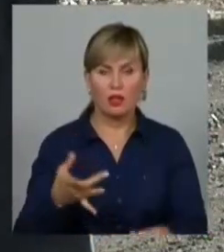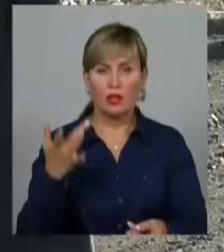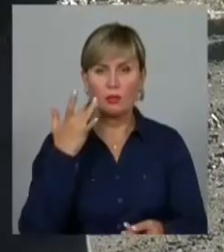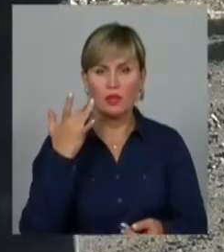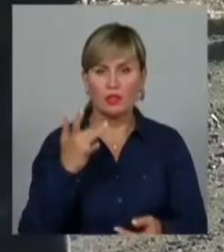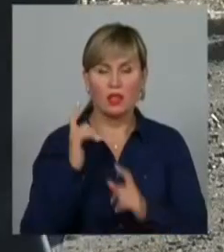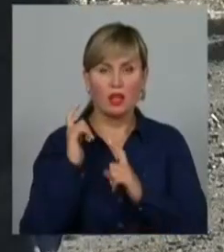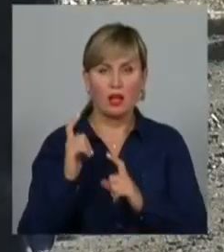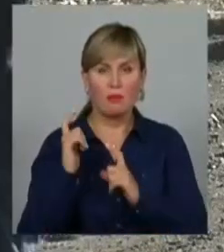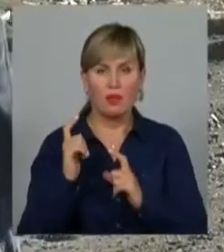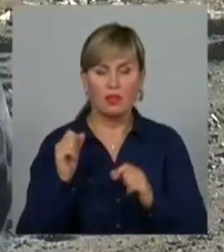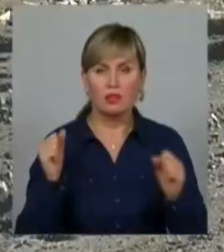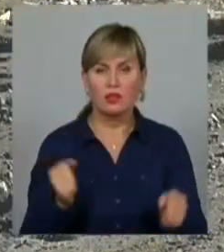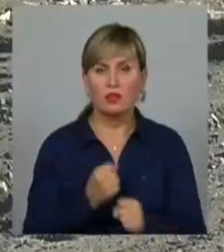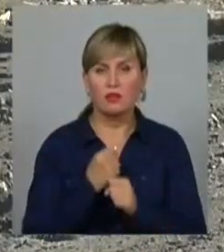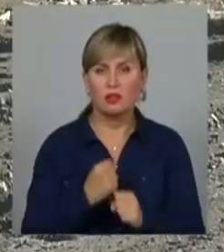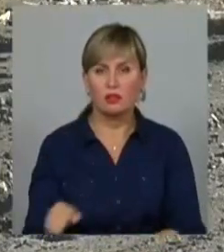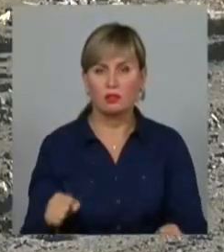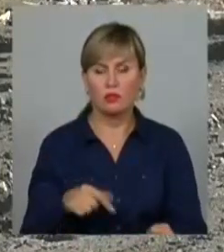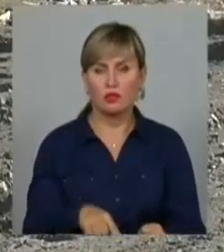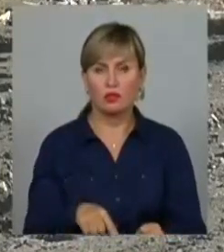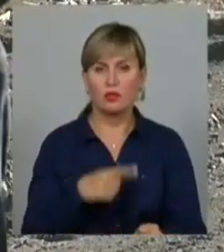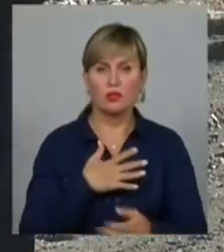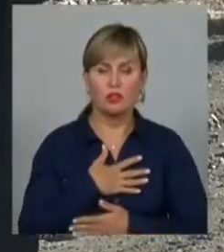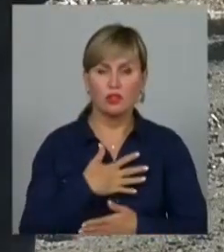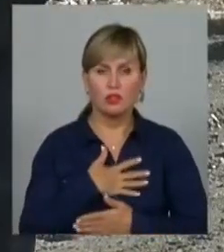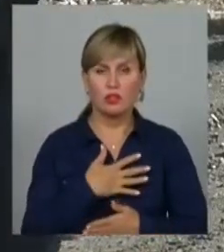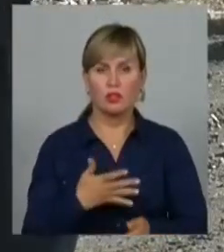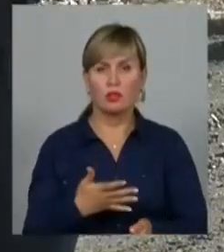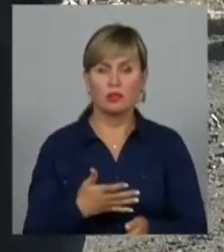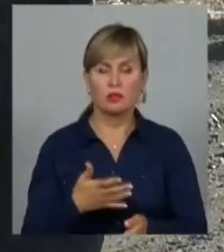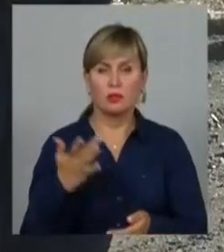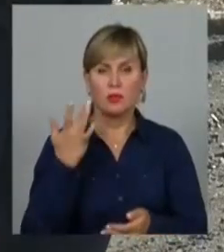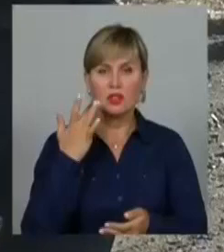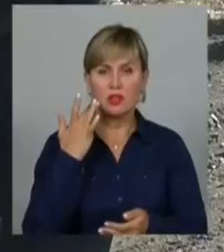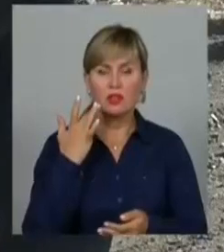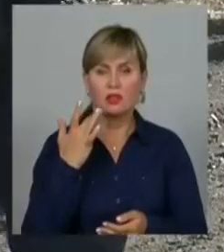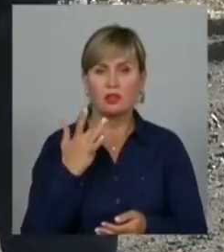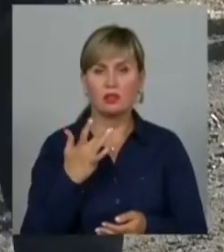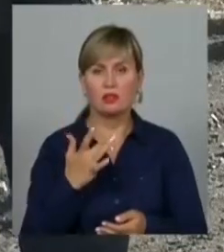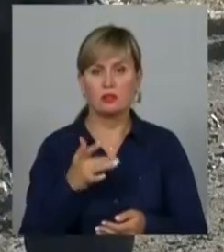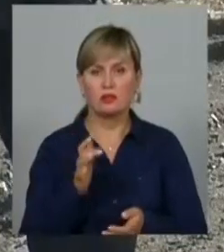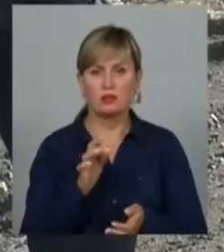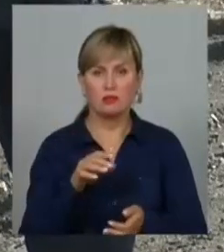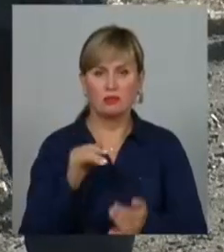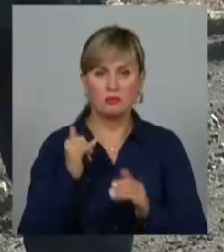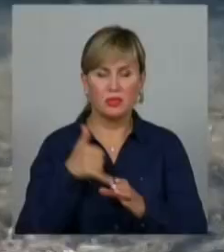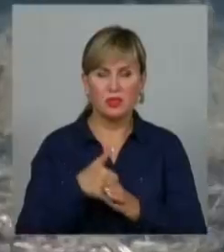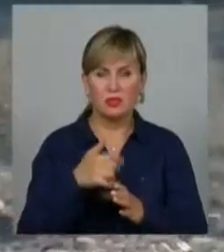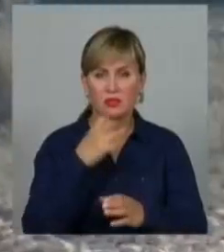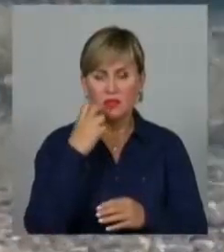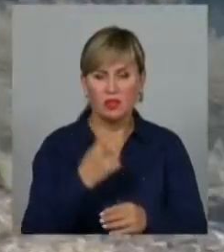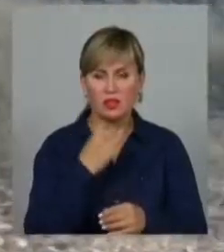эти камазы. Невозможно здесь ни дышать. Они постоянно солярой этой